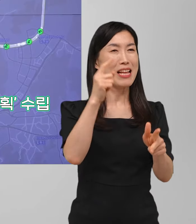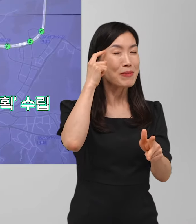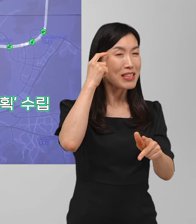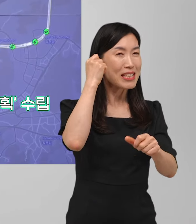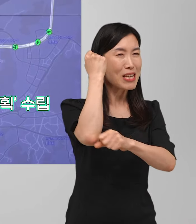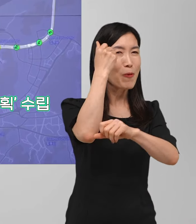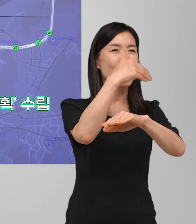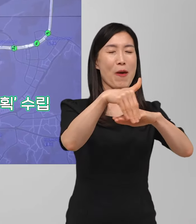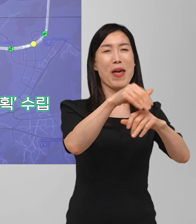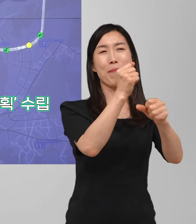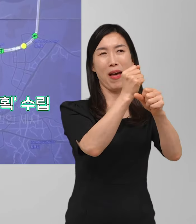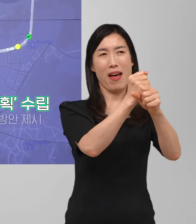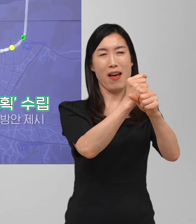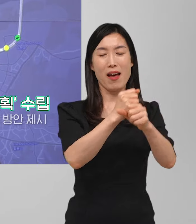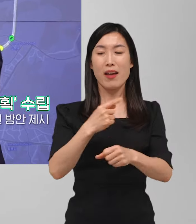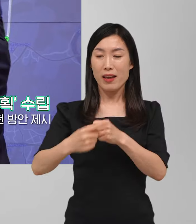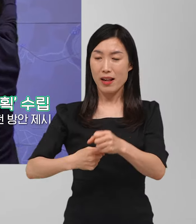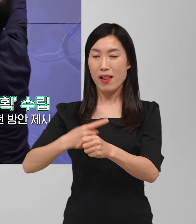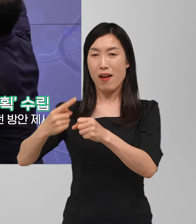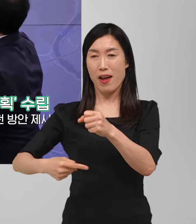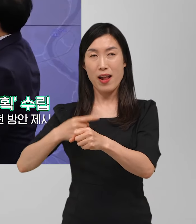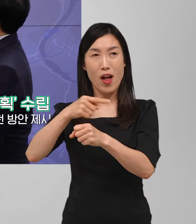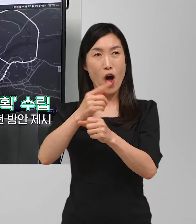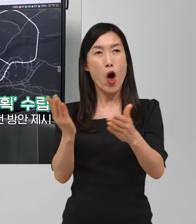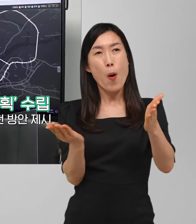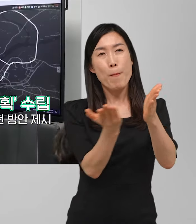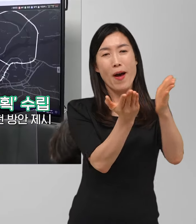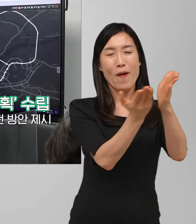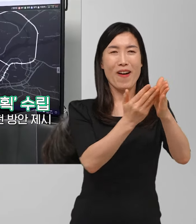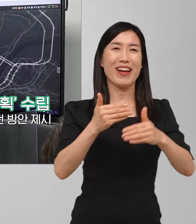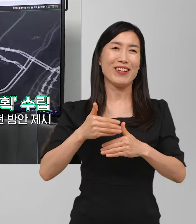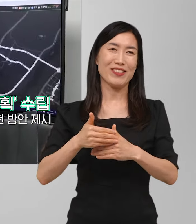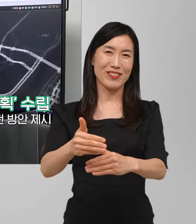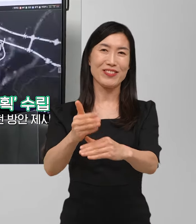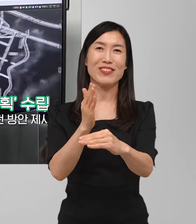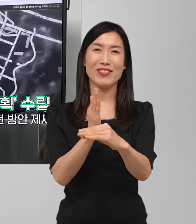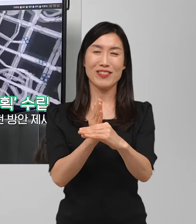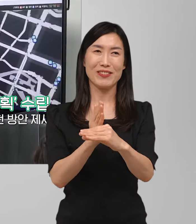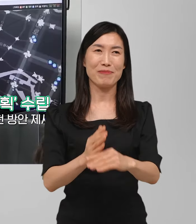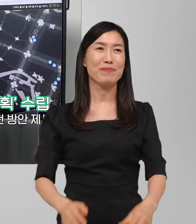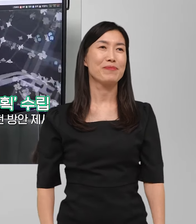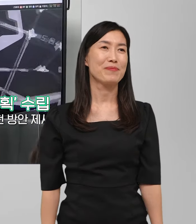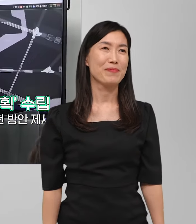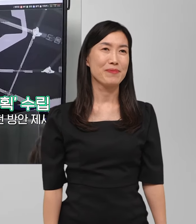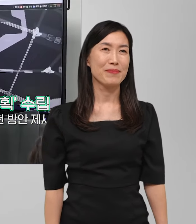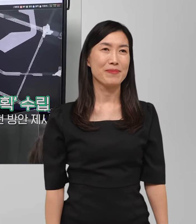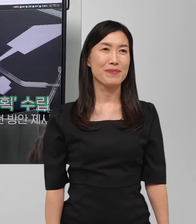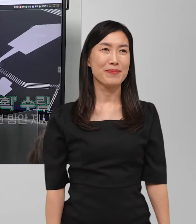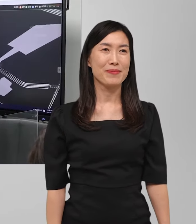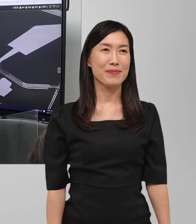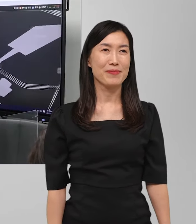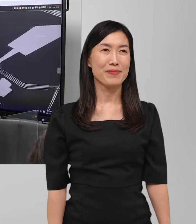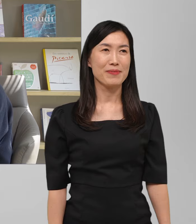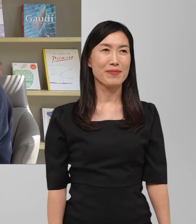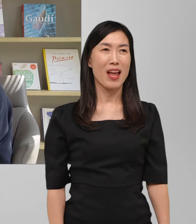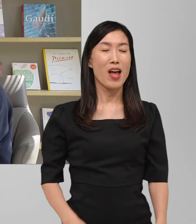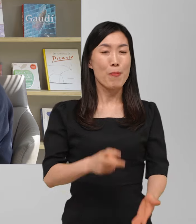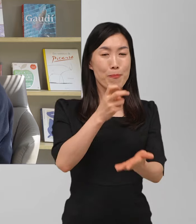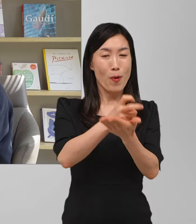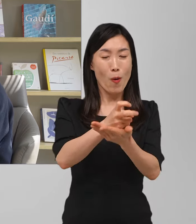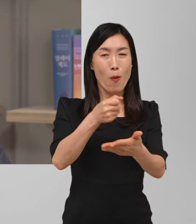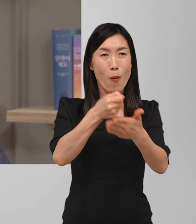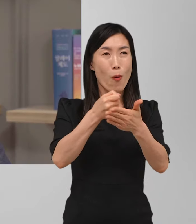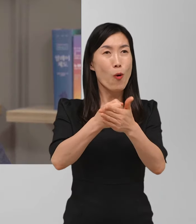것을 수립하도록 되어 있고요. 매년 시행계획에 따라서 그 기본계획을 어떻게 실천할 것인지를 정하도록 하고 있습니다. 또